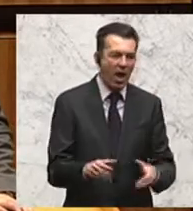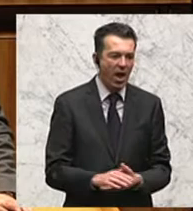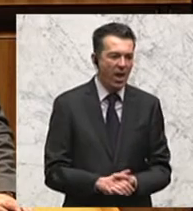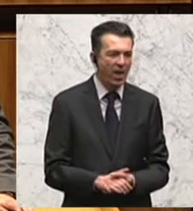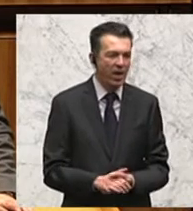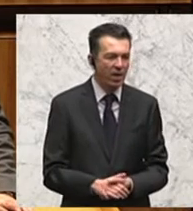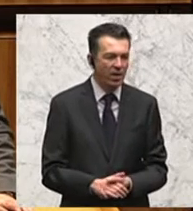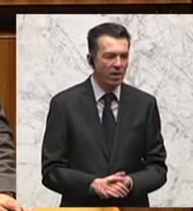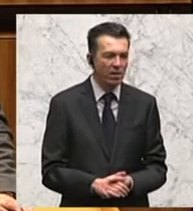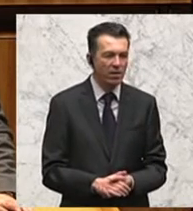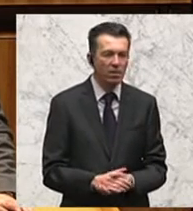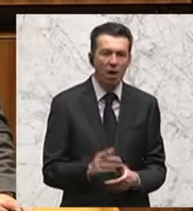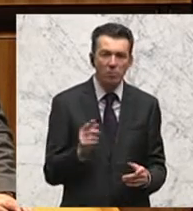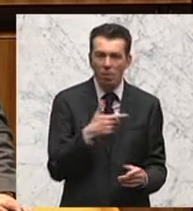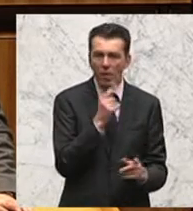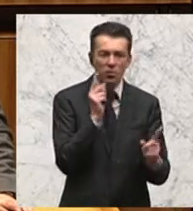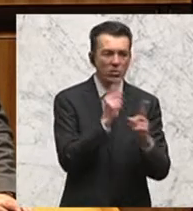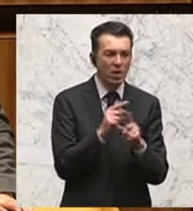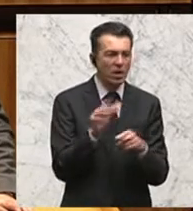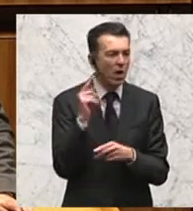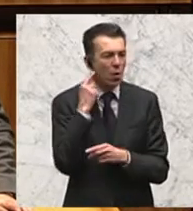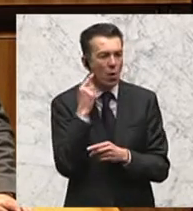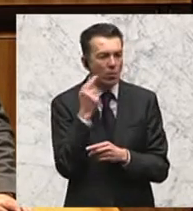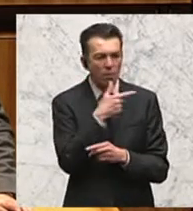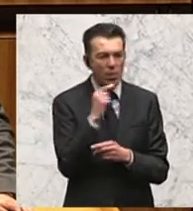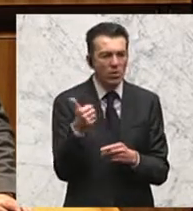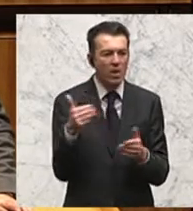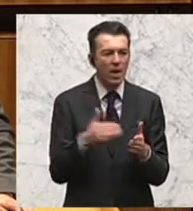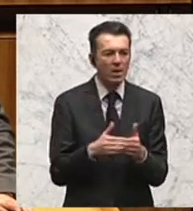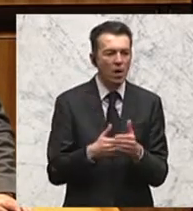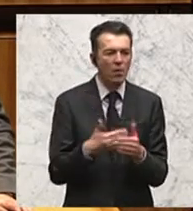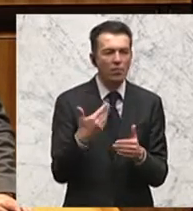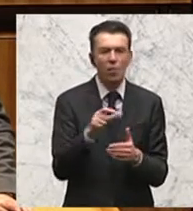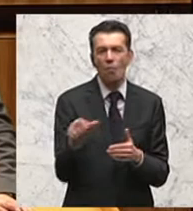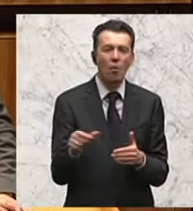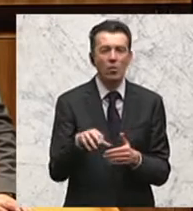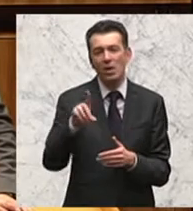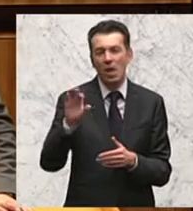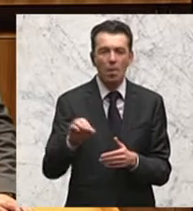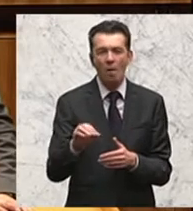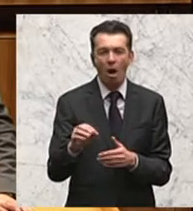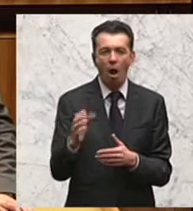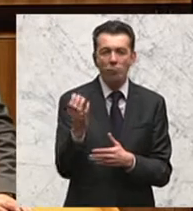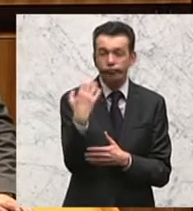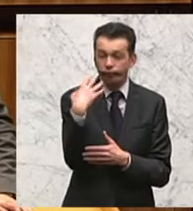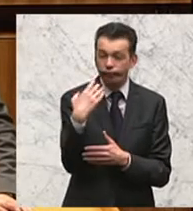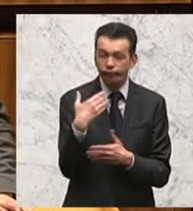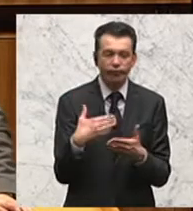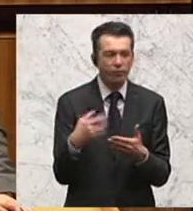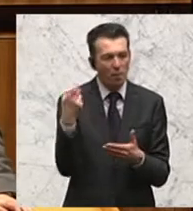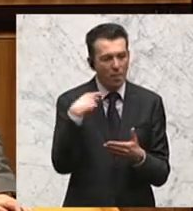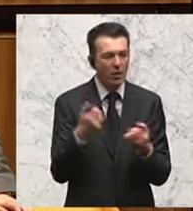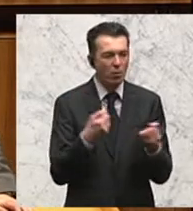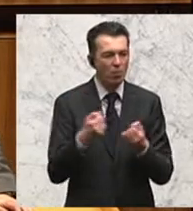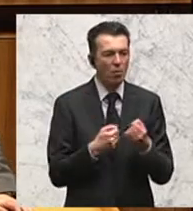einmal zu den Menschen, dann werden Sie hören, wie die Menschen mit 1500 Dezibel Ihnen ins Gesicht sagen werden, was Sie von Ihrer Politik halten.